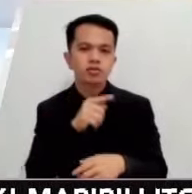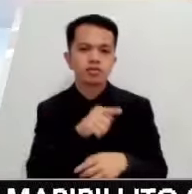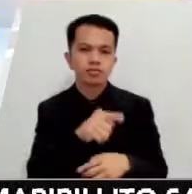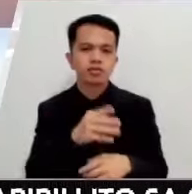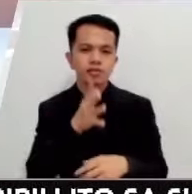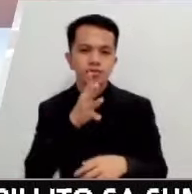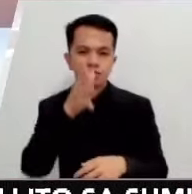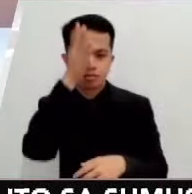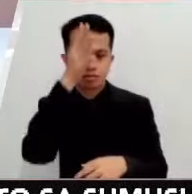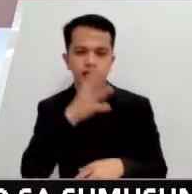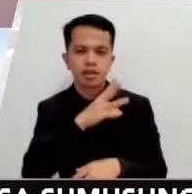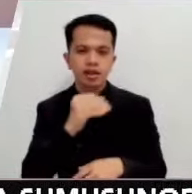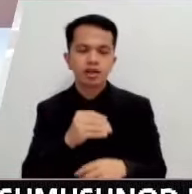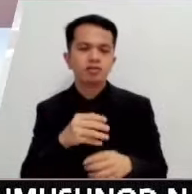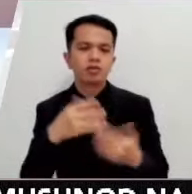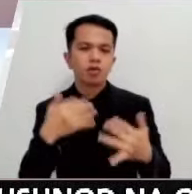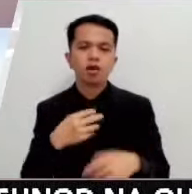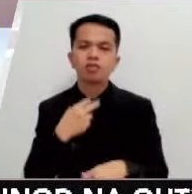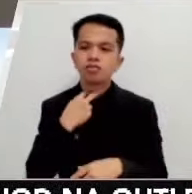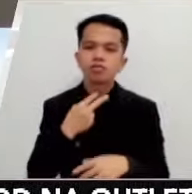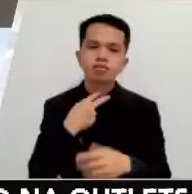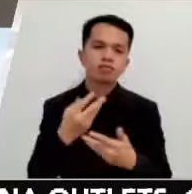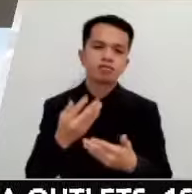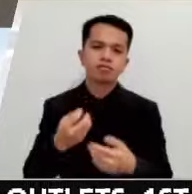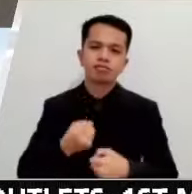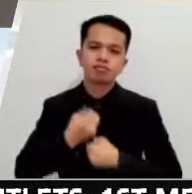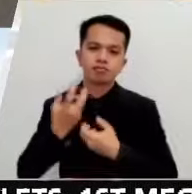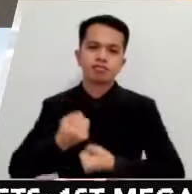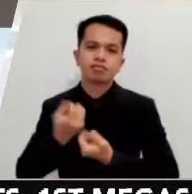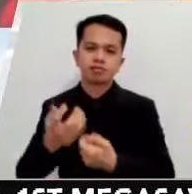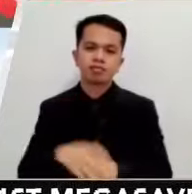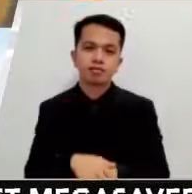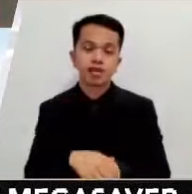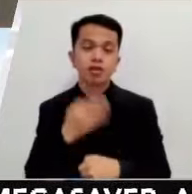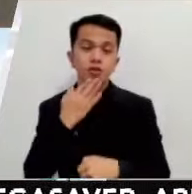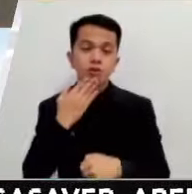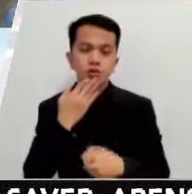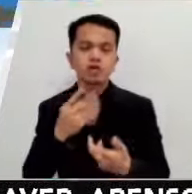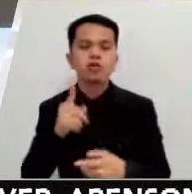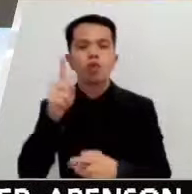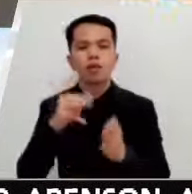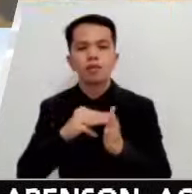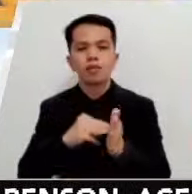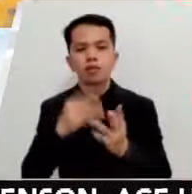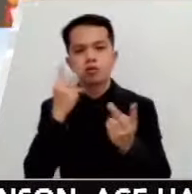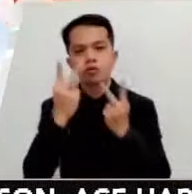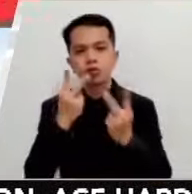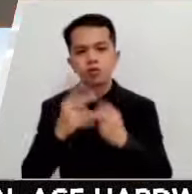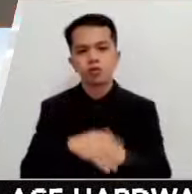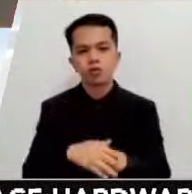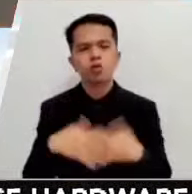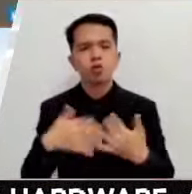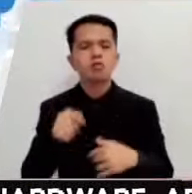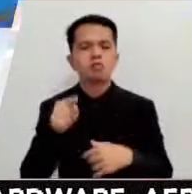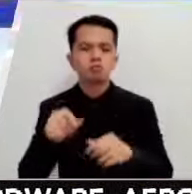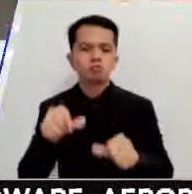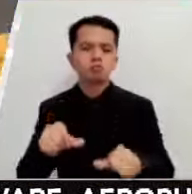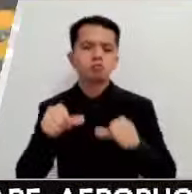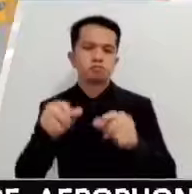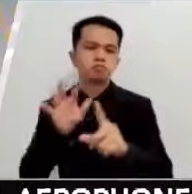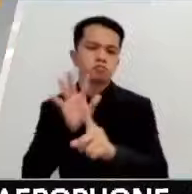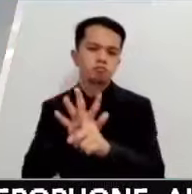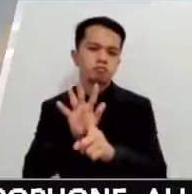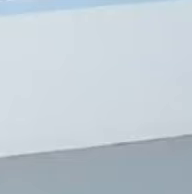pagiging vocal ni baby. Ang sweet moment, 1 million na ang views. The serve maging